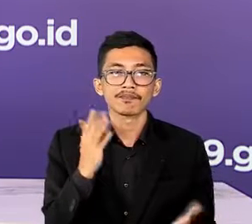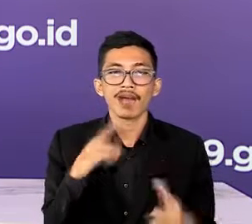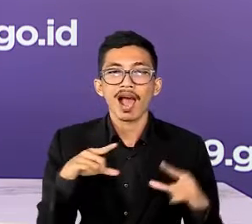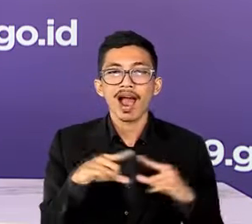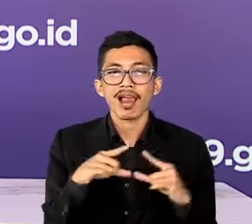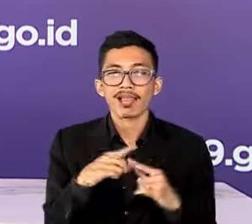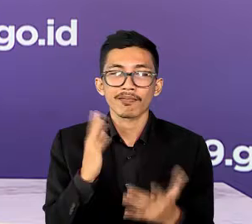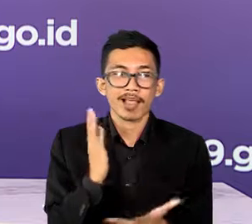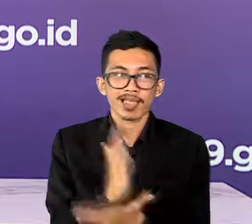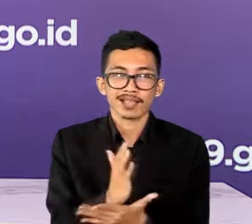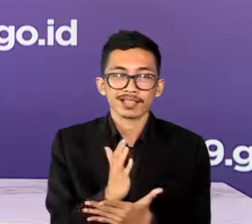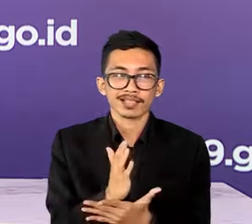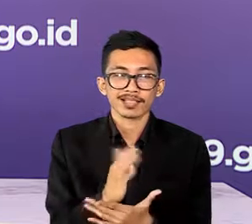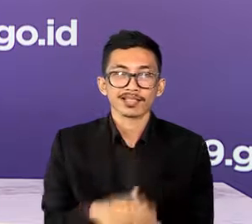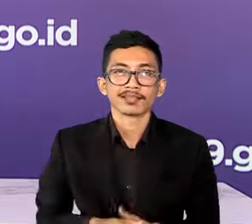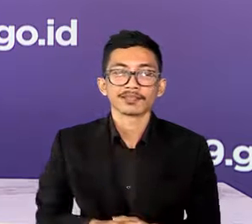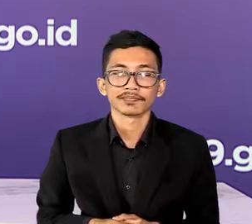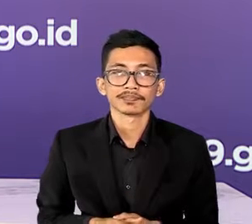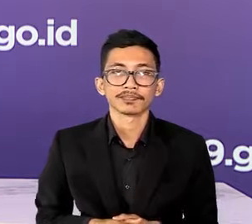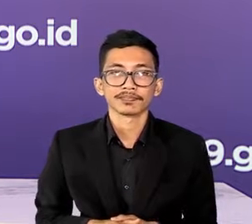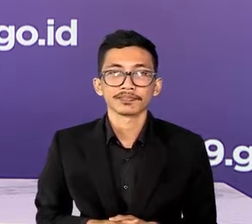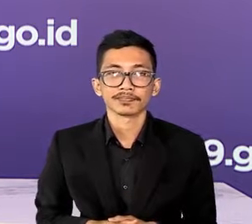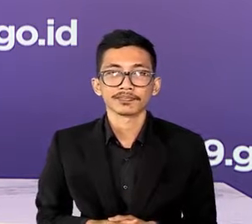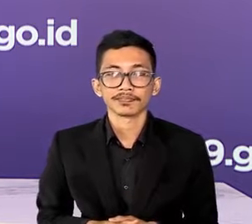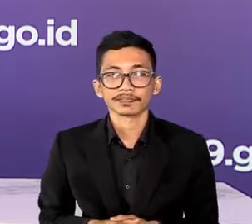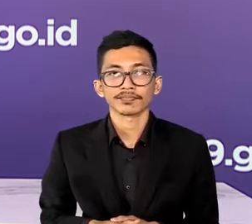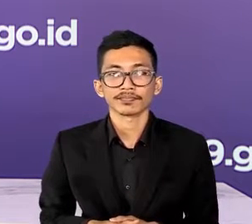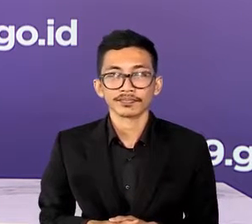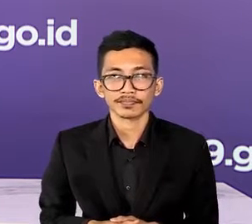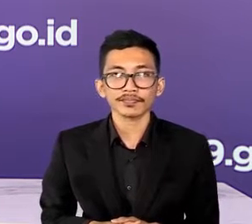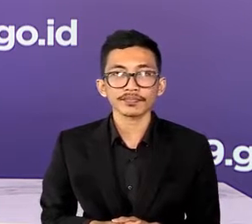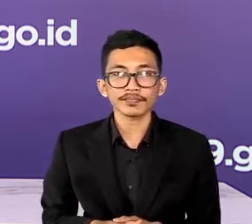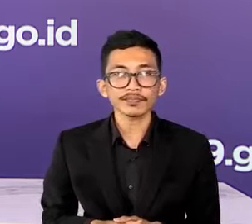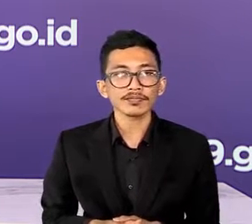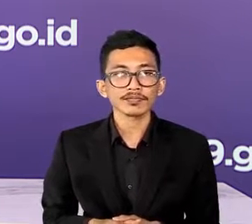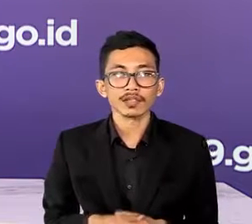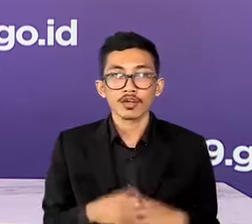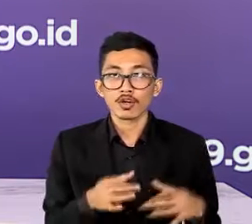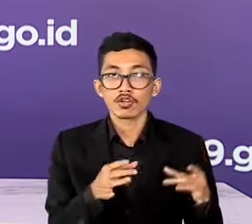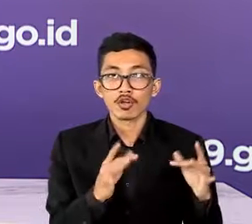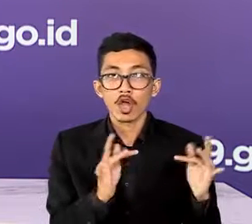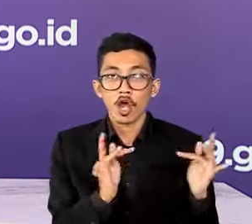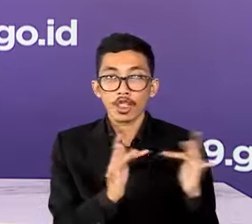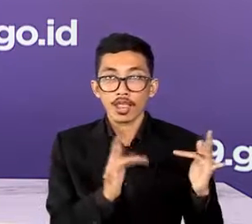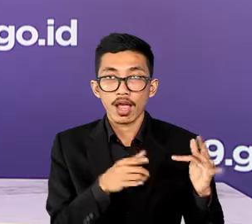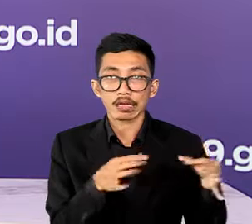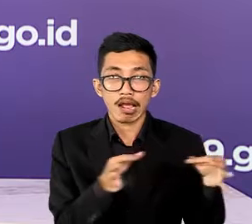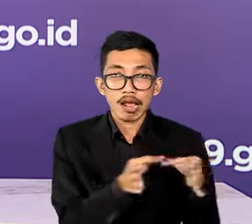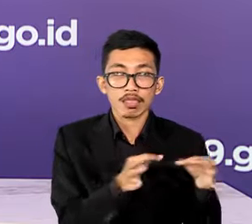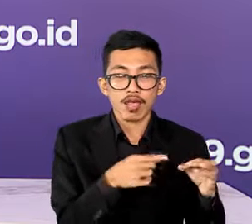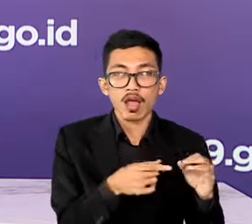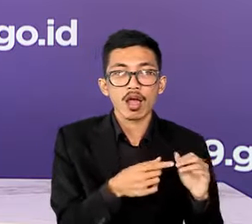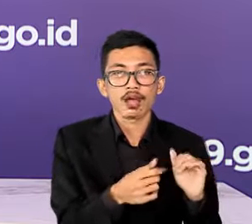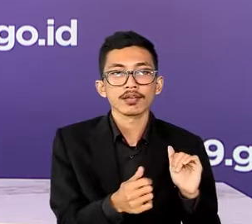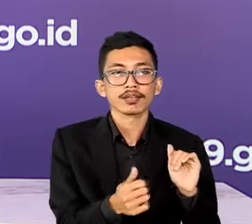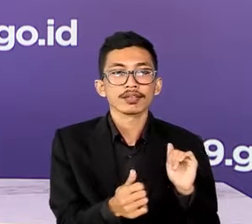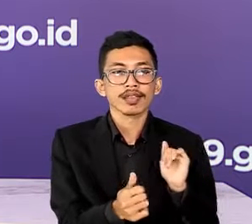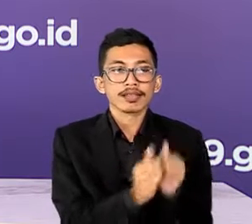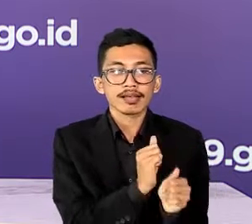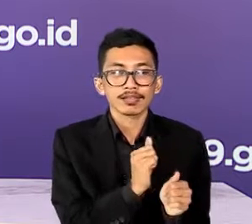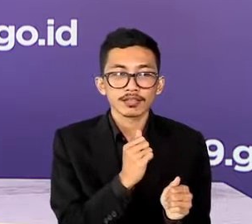alat diagnostik nya Selain itu Bagi kontak Rat wajib melakukan entry dan exit tes